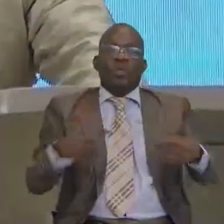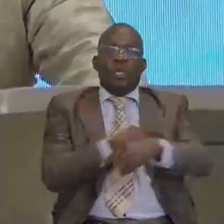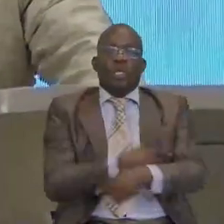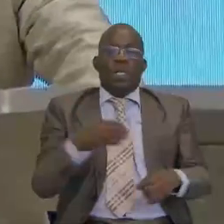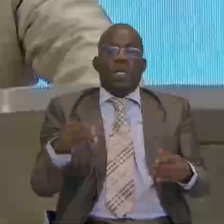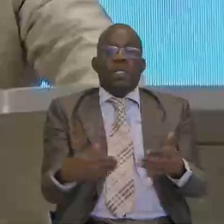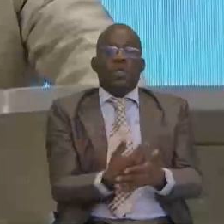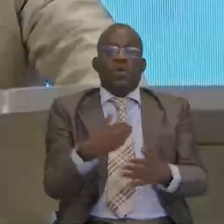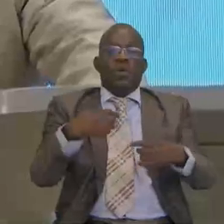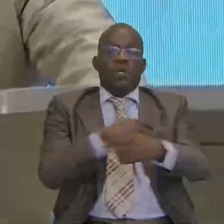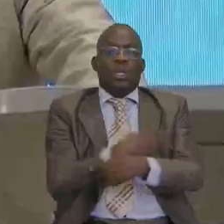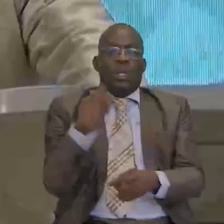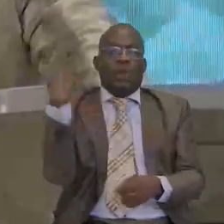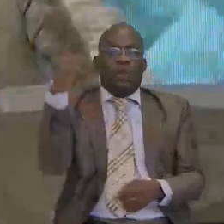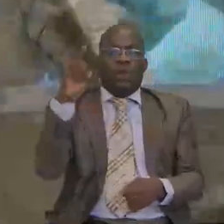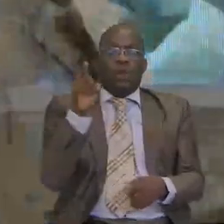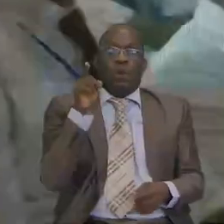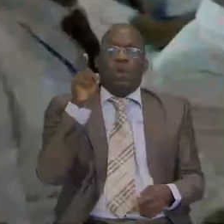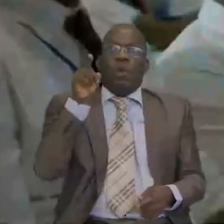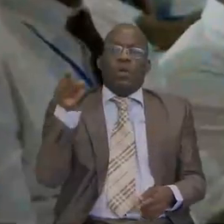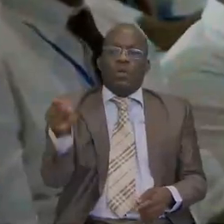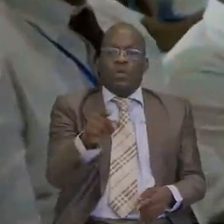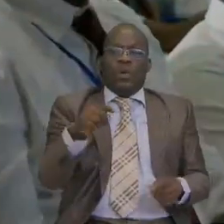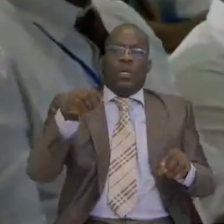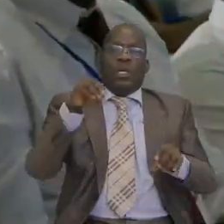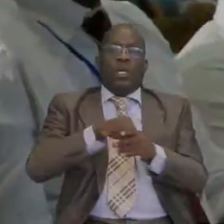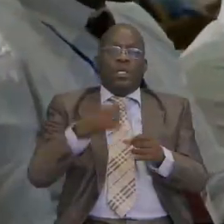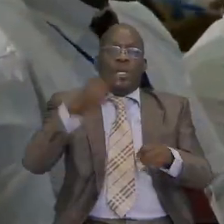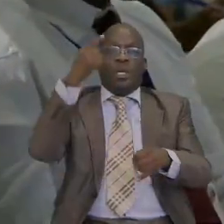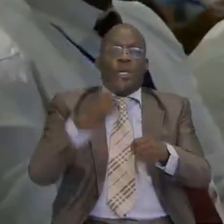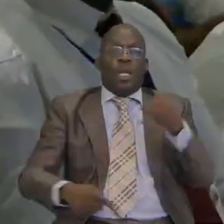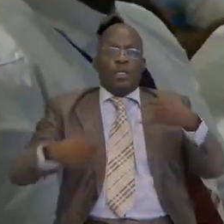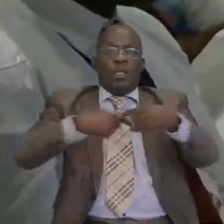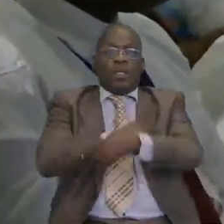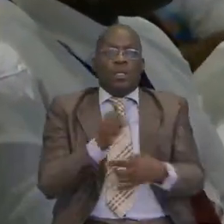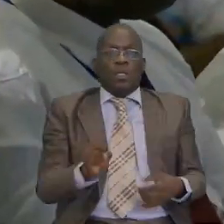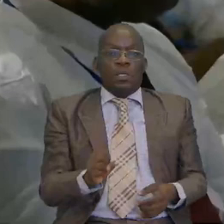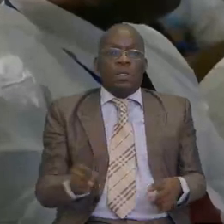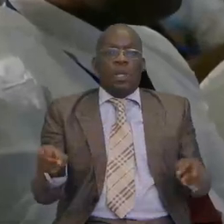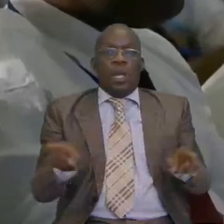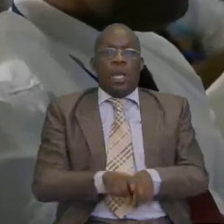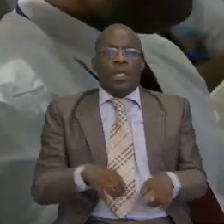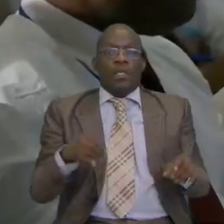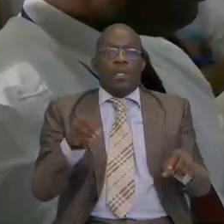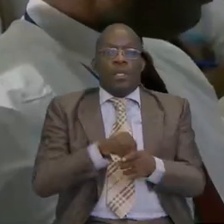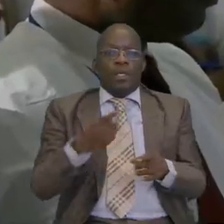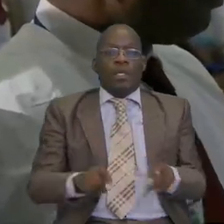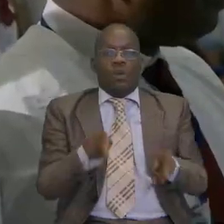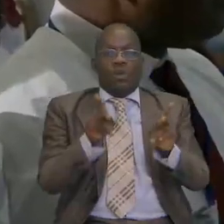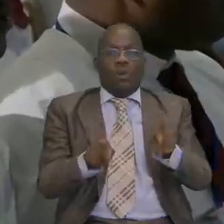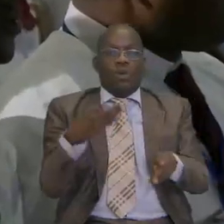pour toi, dans ces derniers jours, jusqu'à la fin du monde, le Seigneur